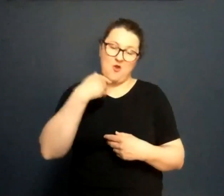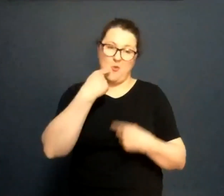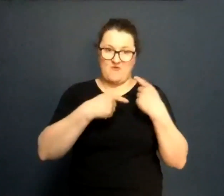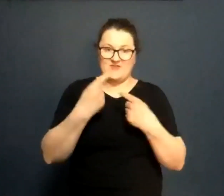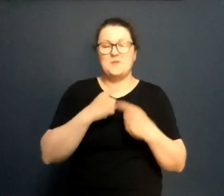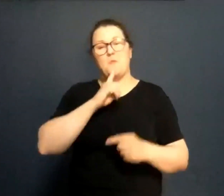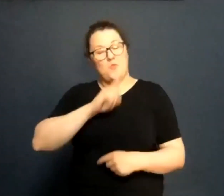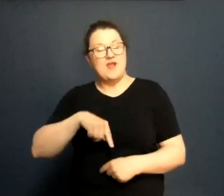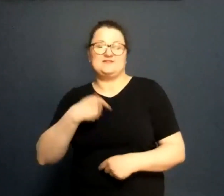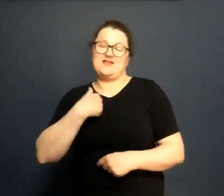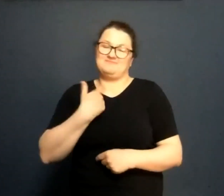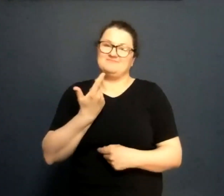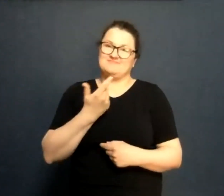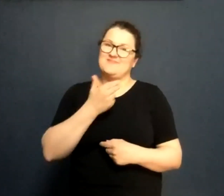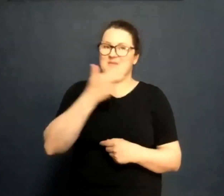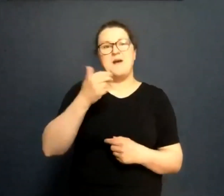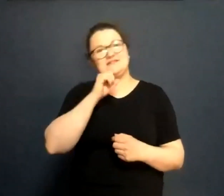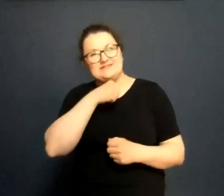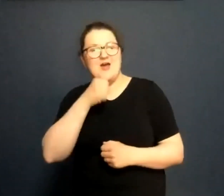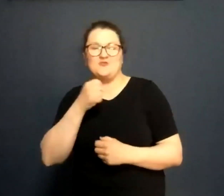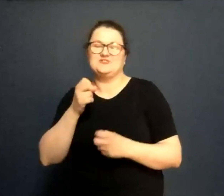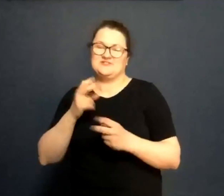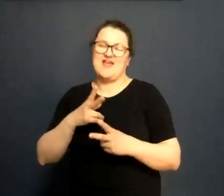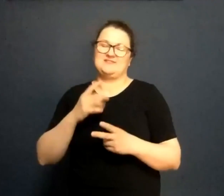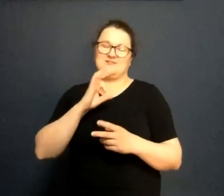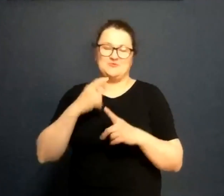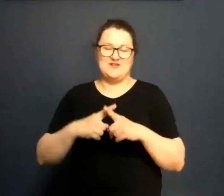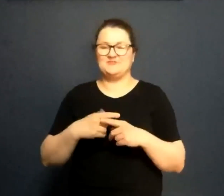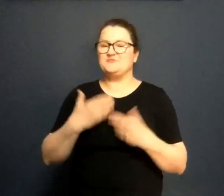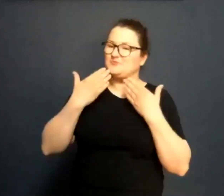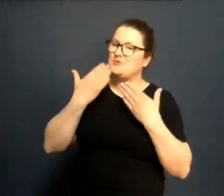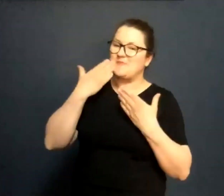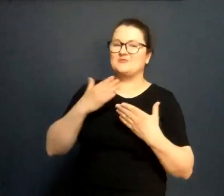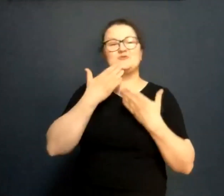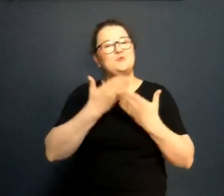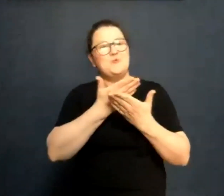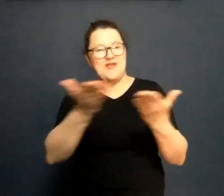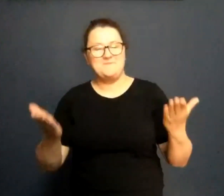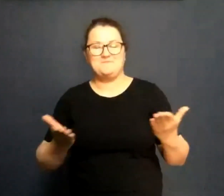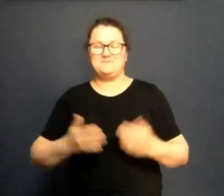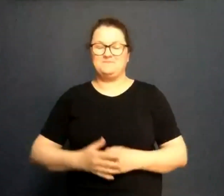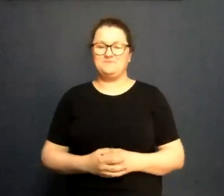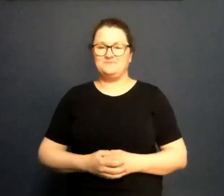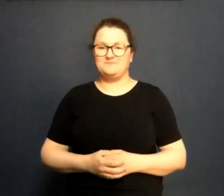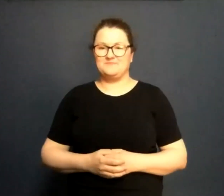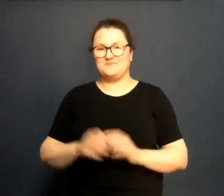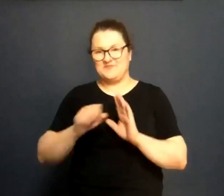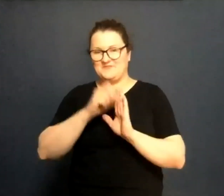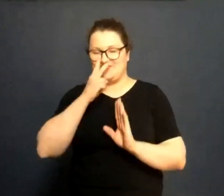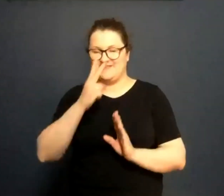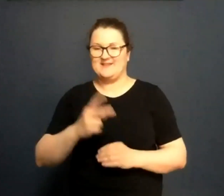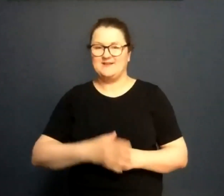tematach starości i seksualności jak najbardziej. Dziękuję bardzo. Dziękuję Państwu. Dziękuję bardzo.